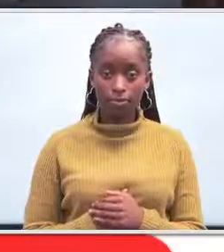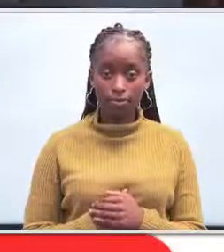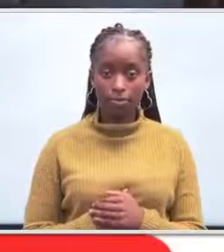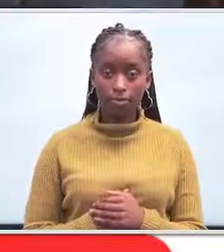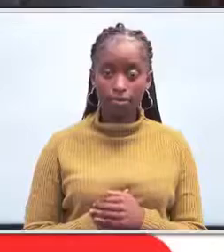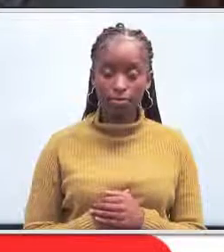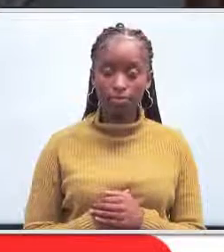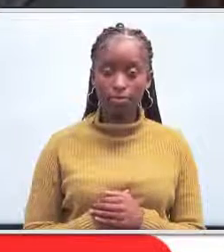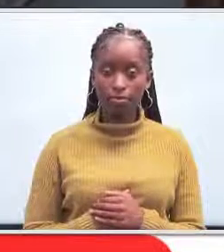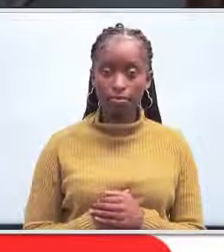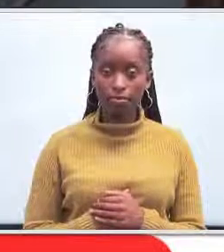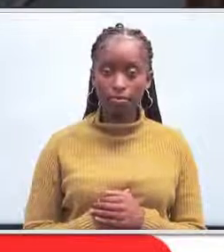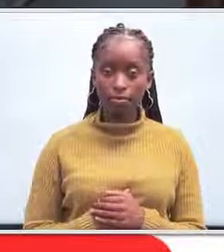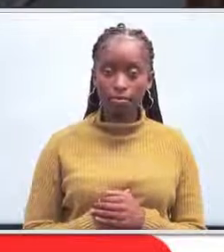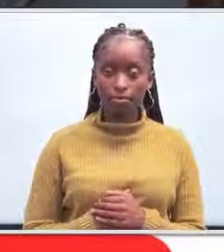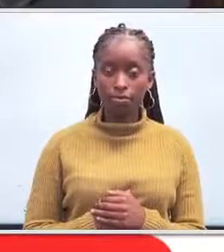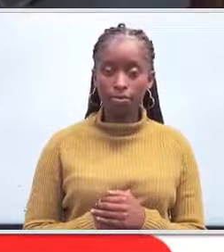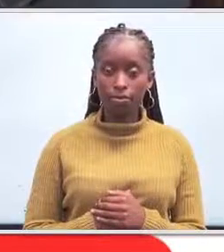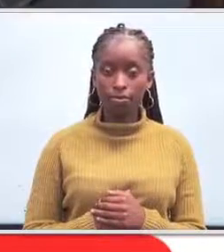Na